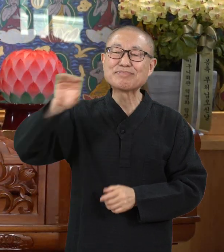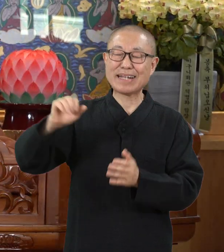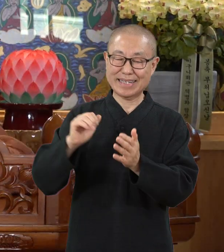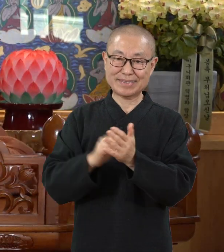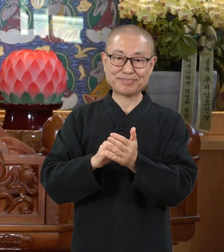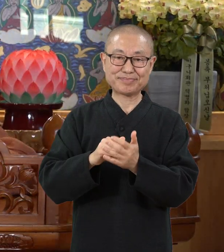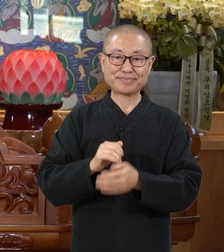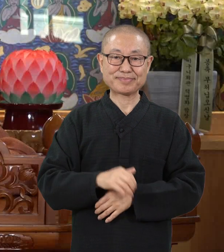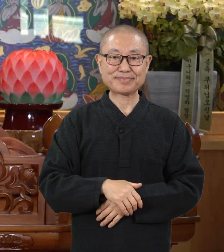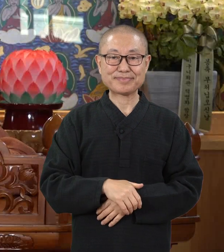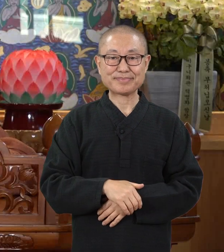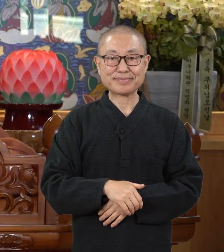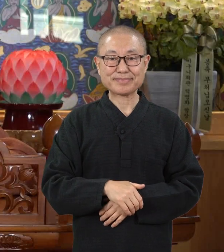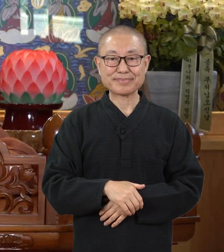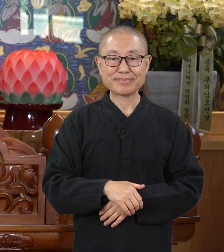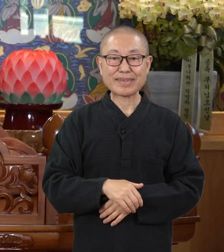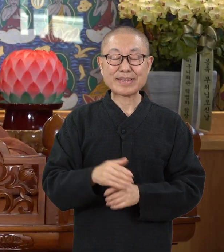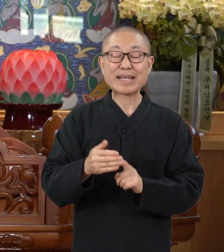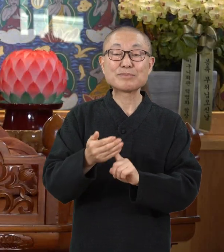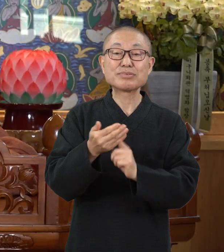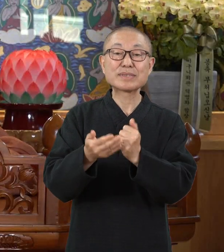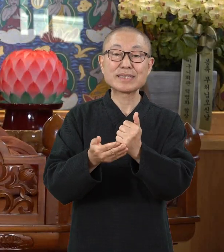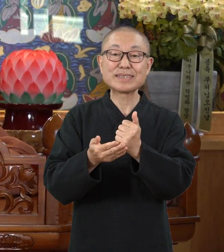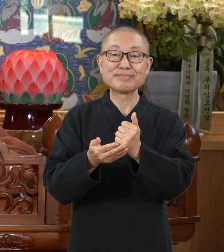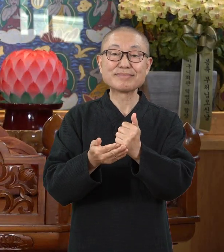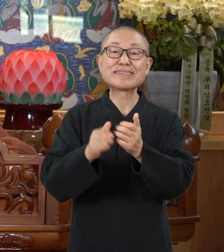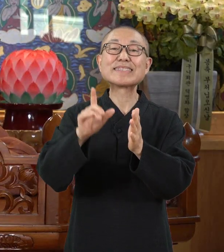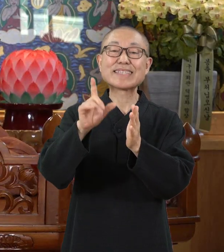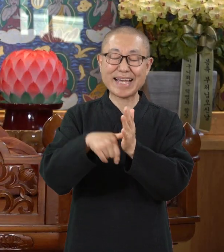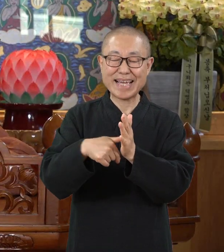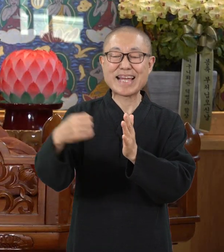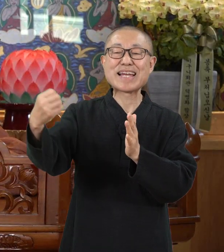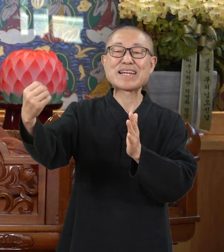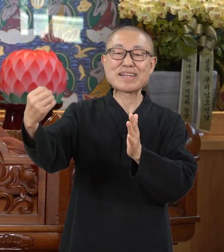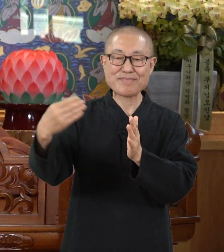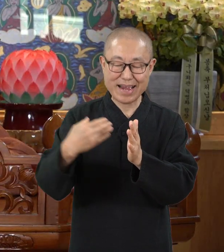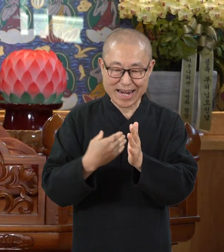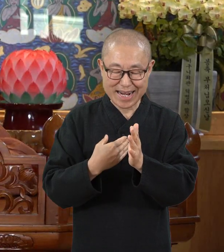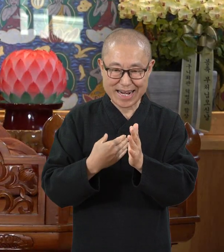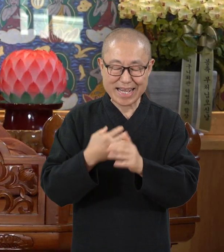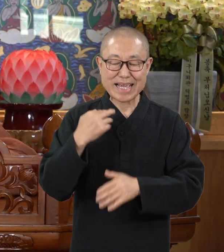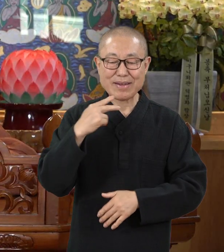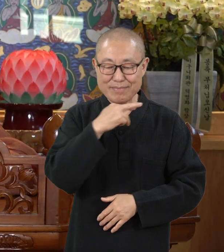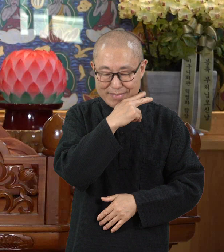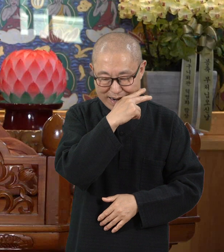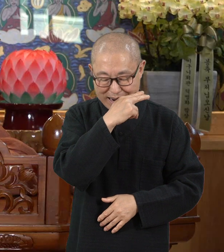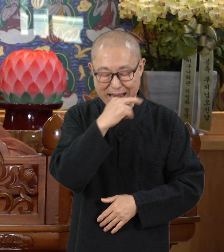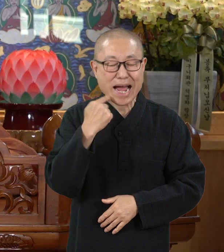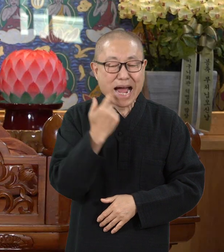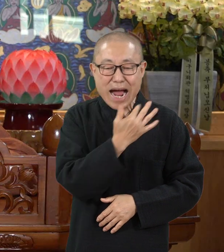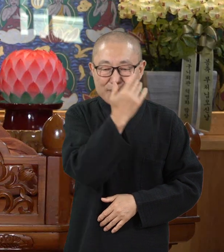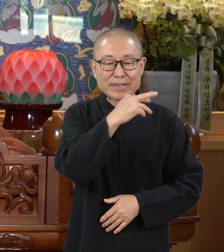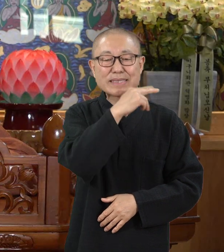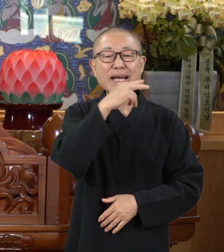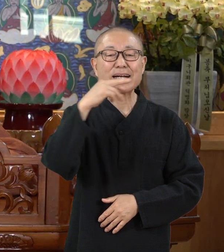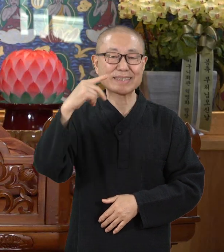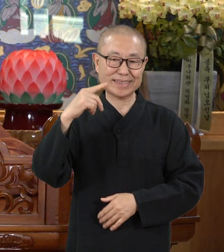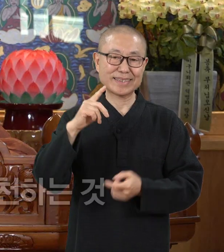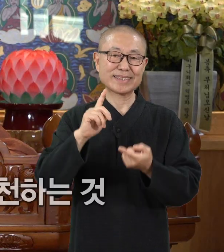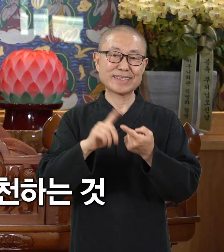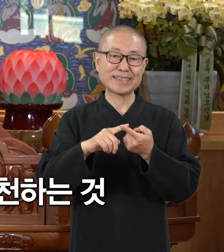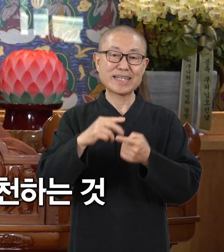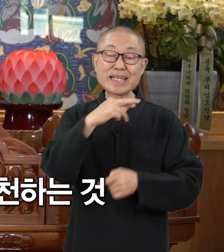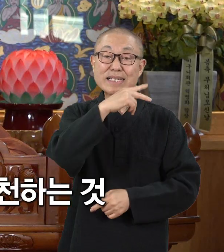이렇게 답을 했어요. 그래서 부처님이 이 계를 설하셨어요. 빛이 아름다우면서 은은한 향기를 내뿜는 것.